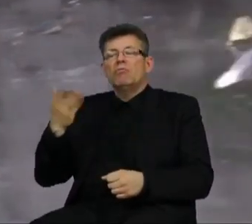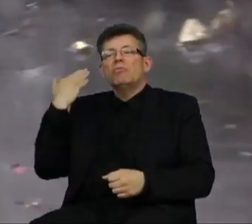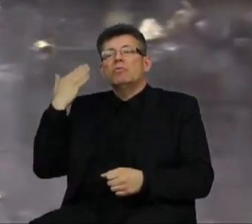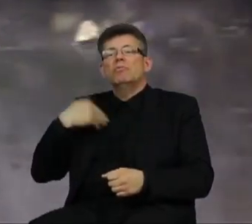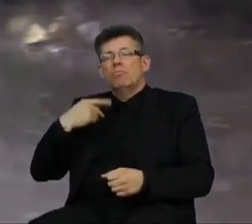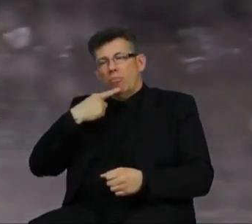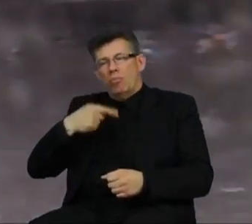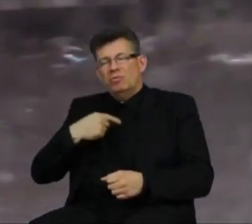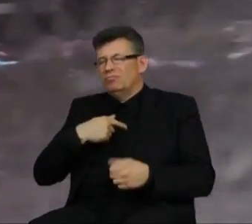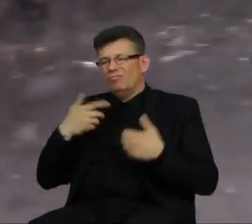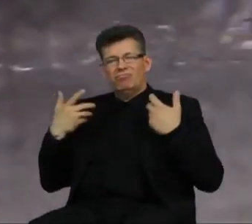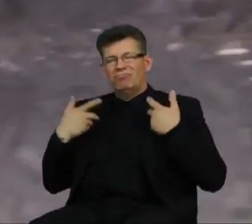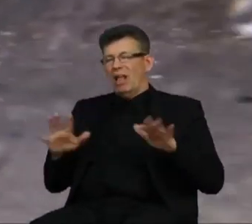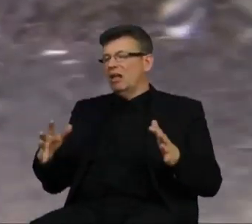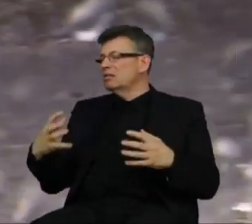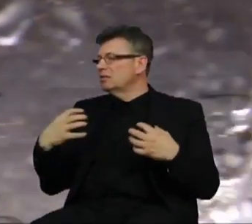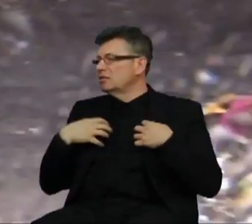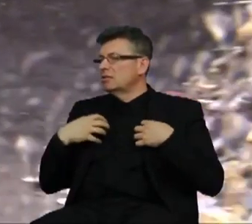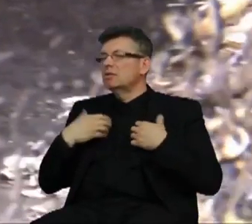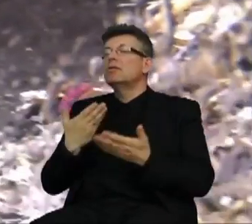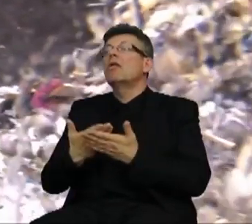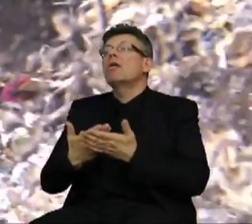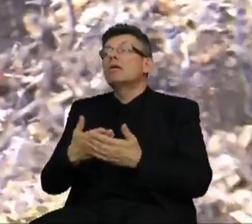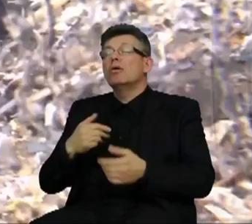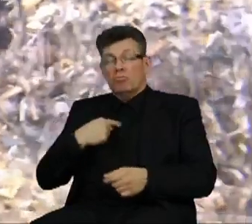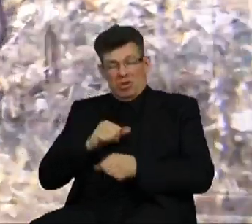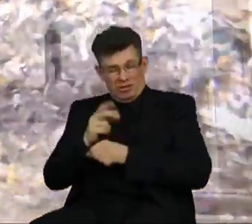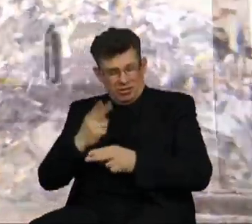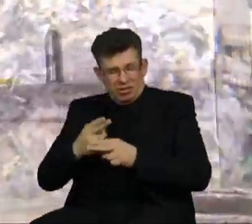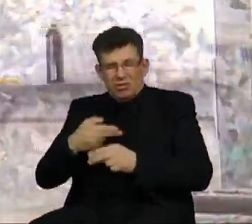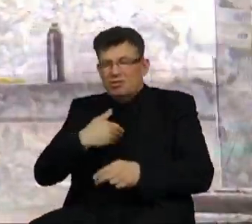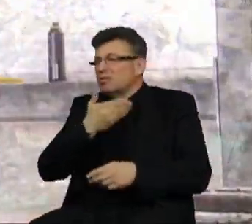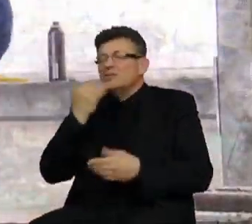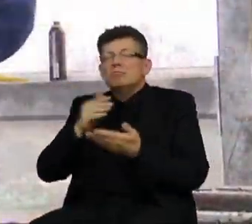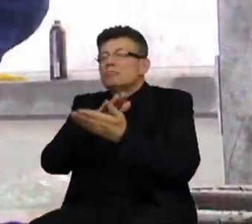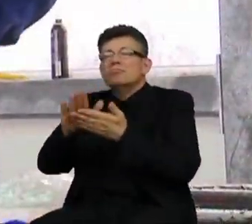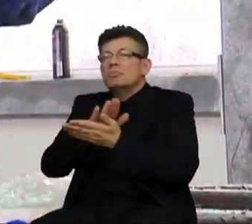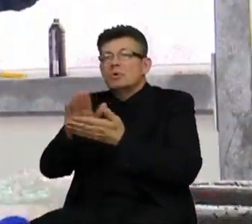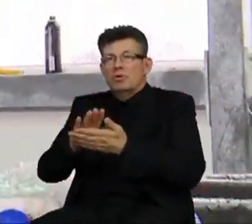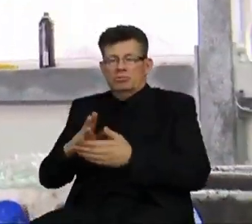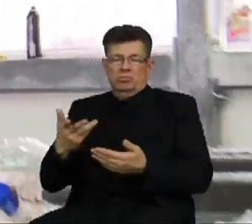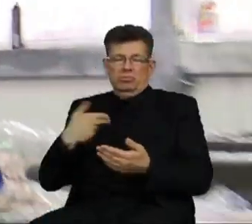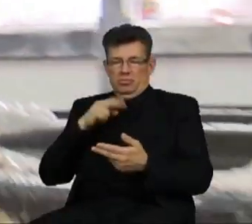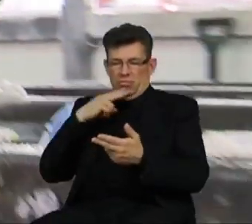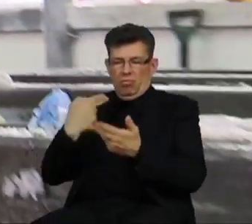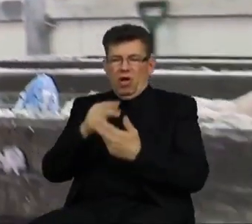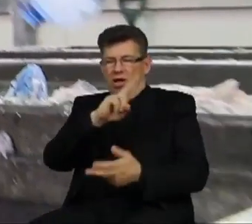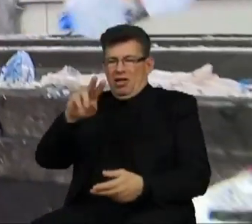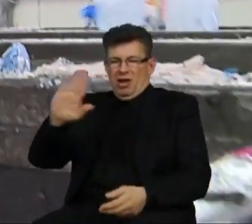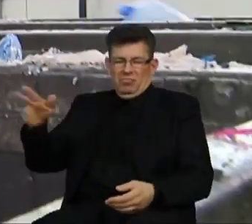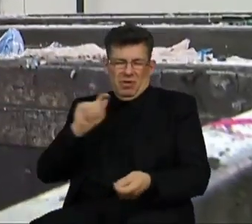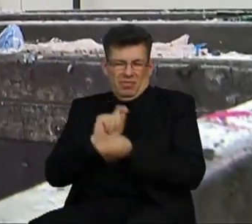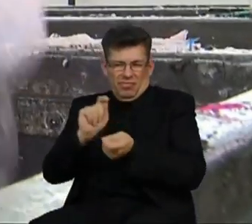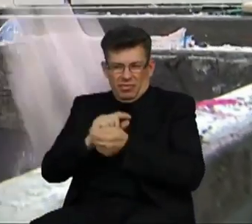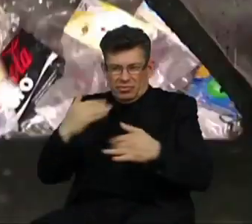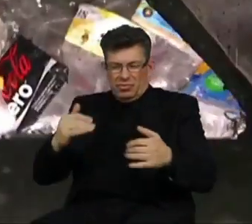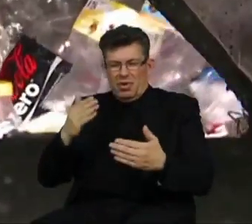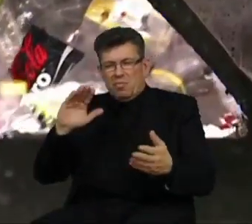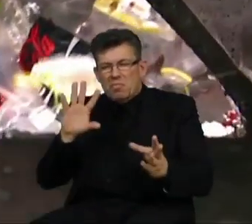że nie chce mi się żyć. Ja mówię, czemu Antek, bo jestem chory, nikogo nie mam. Mówię, to już każdy z nas ma jakąś tam wadę, prawda, jedną większą, drugą